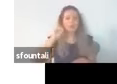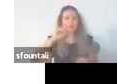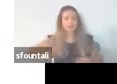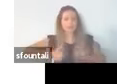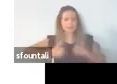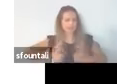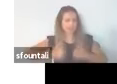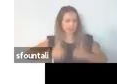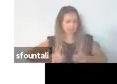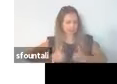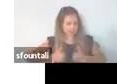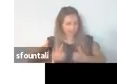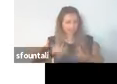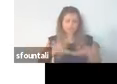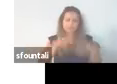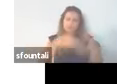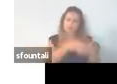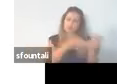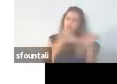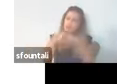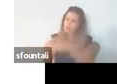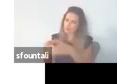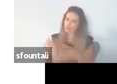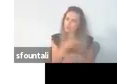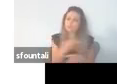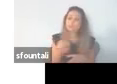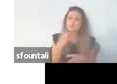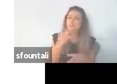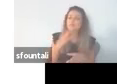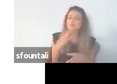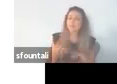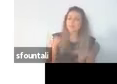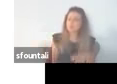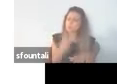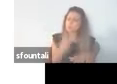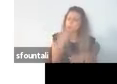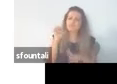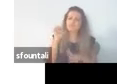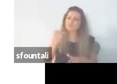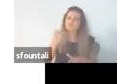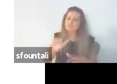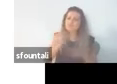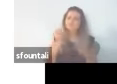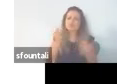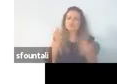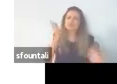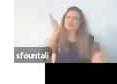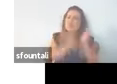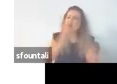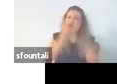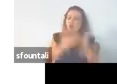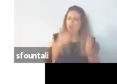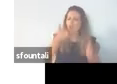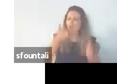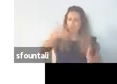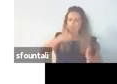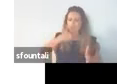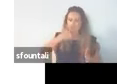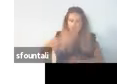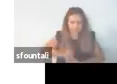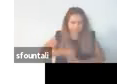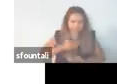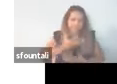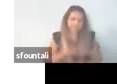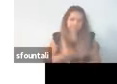ο βιασμός είναι μια μορφή έμφυλης βίας, η οποία, όπως ξέρουμε όλες και όλοι και δείχνουν και τα στοιχεία, αφορά